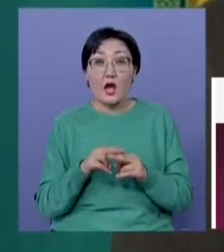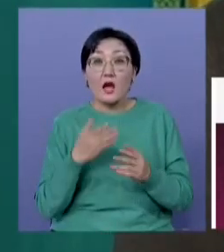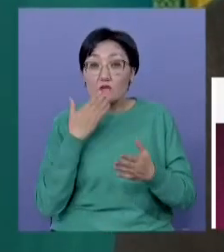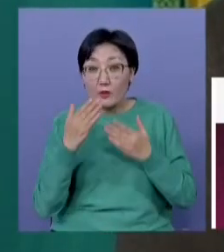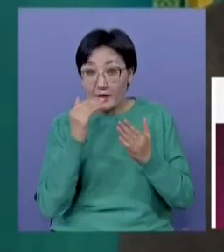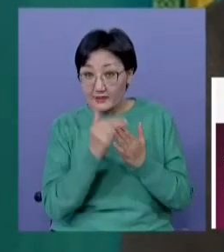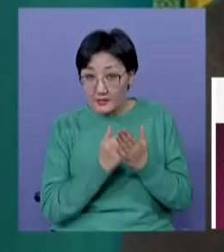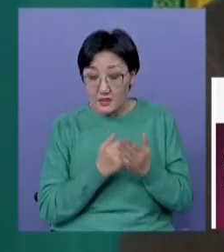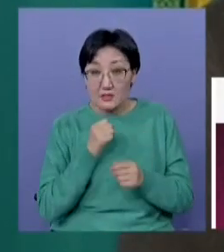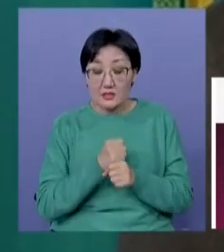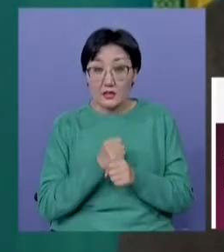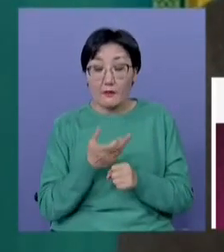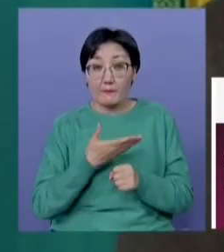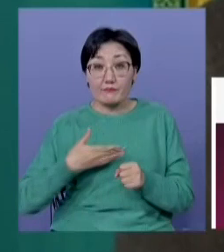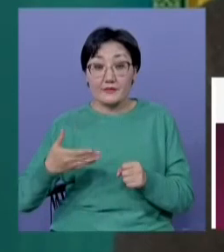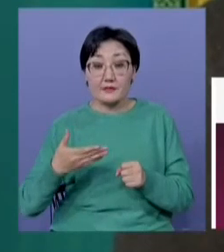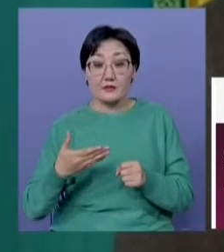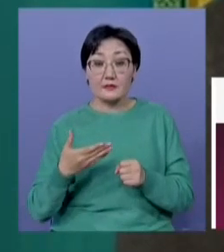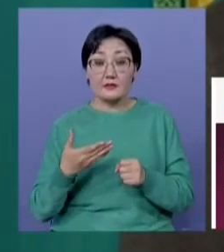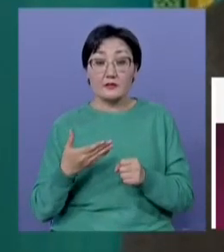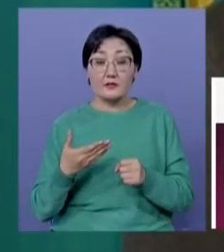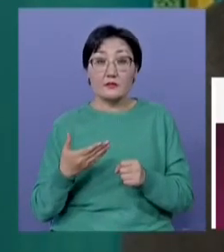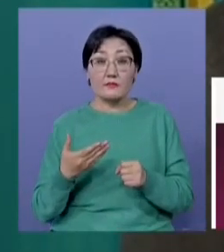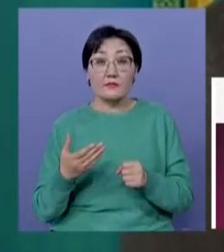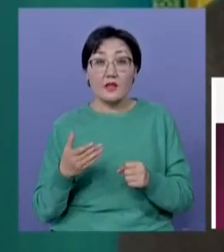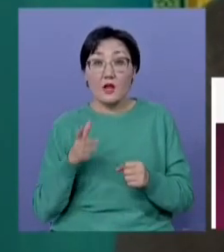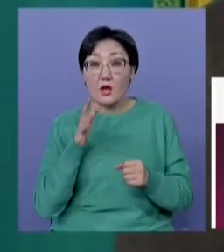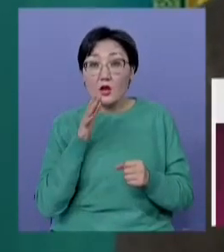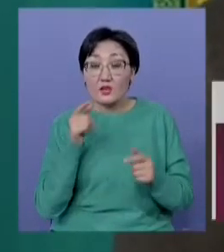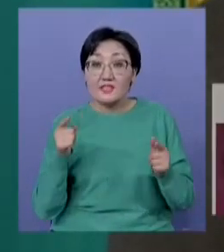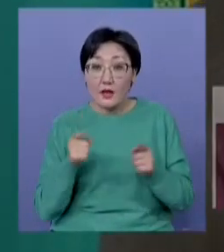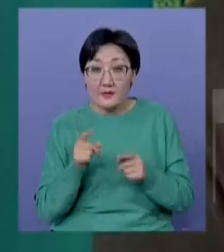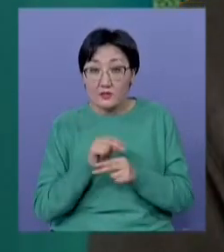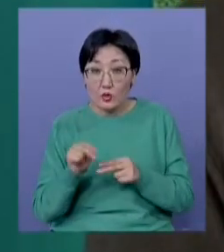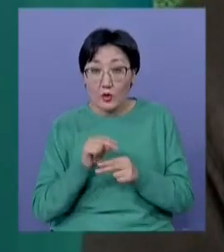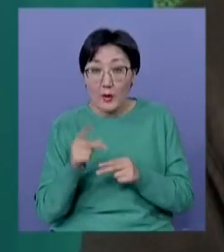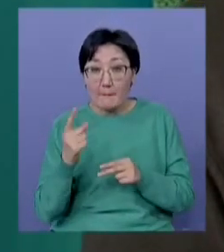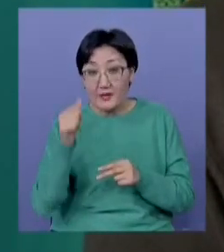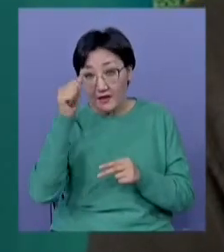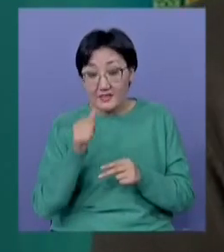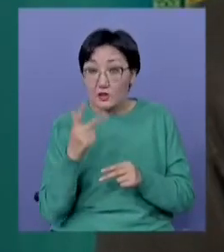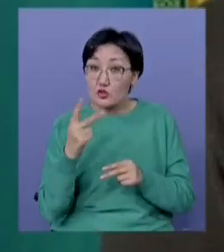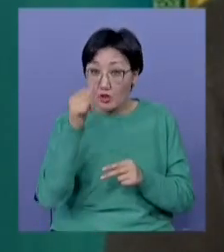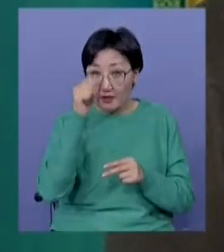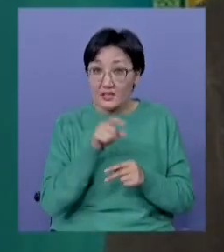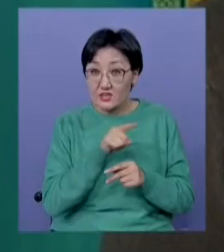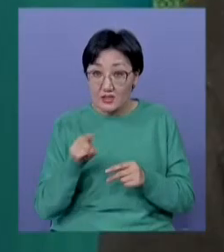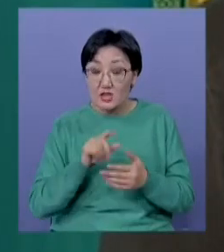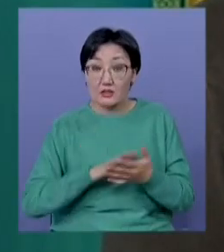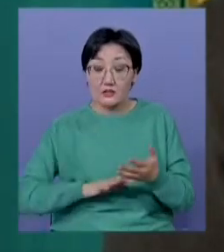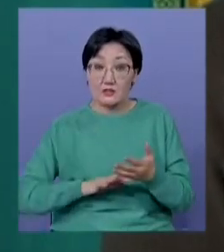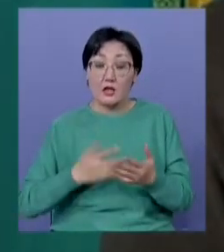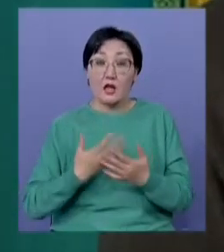жасадық. Бізде обучение, жаңағы қысқа мерзімді оқыту, ол бір айдан үш айға дейін бөлінеді.